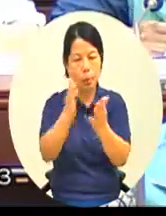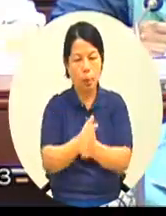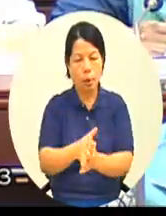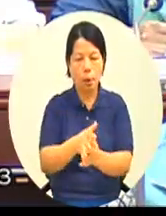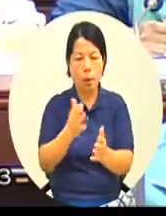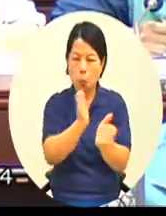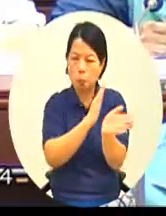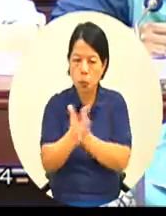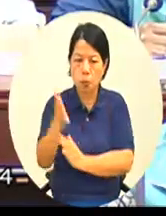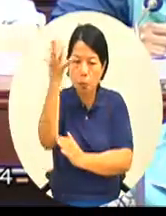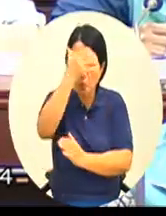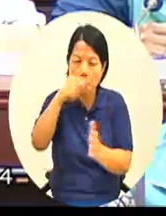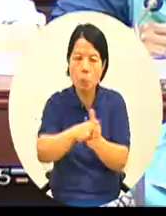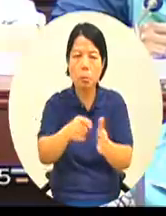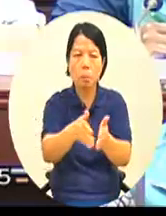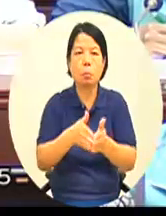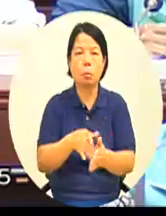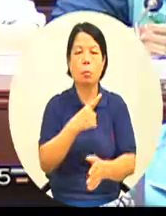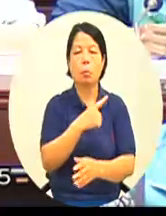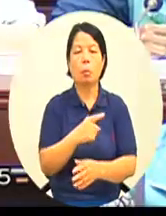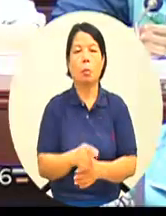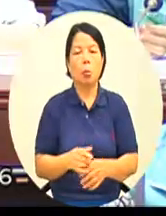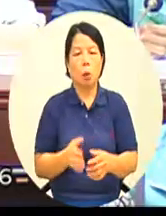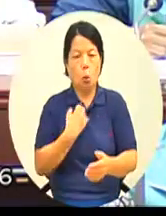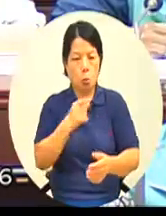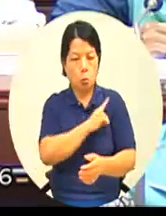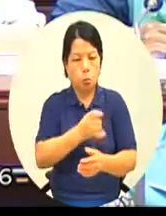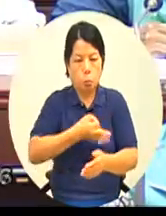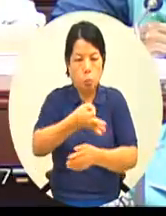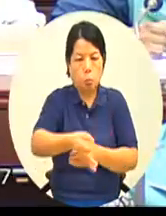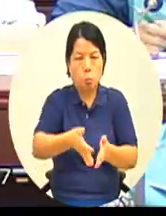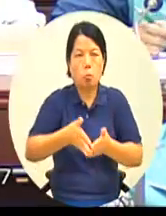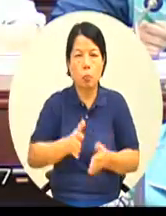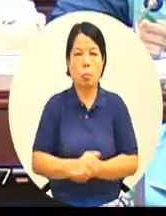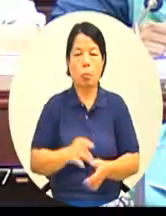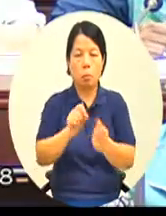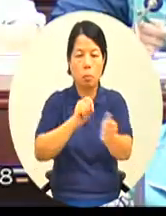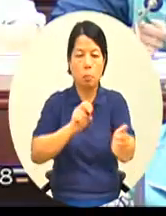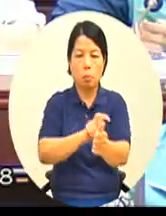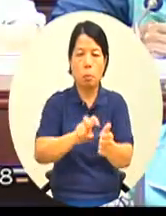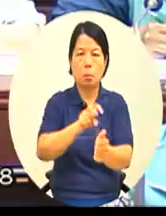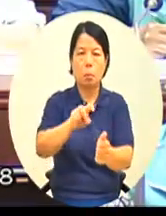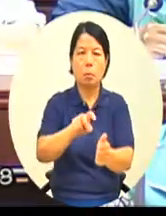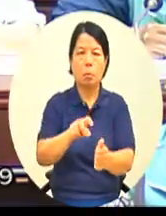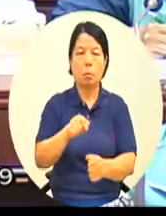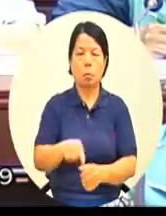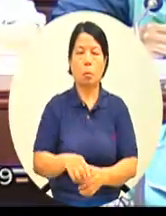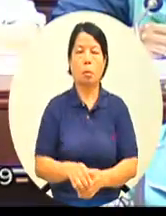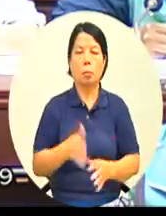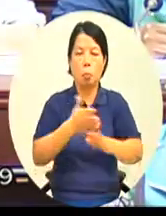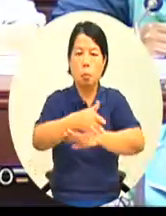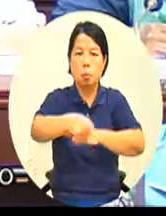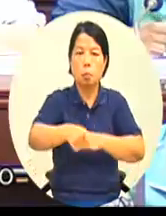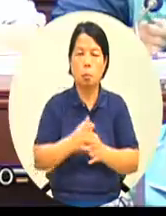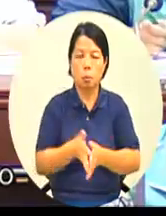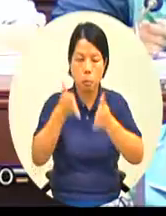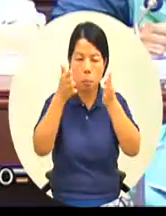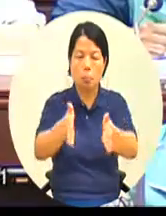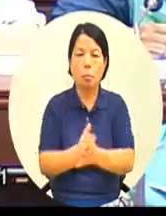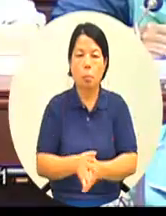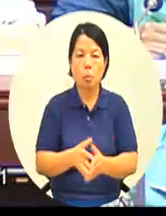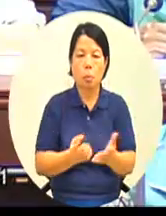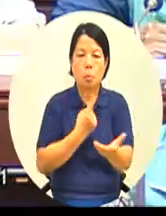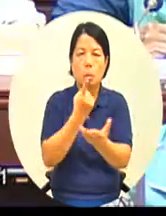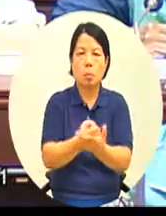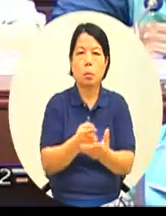个观念，而且我们也会想办法怎么样。我们常到这一次经过里面，他有一些可能是针对要参与